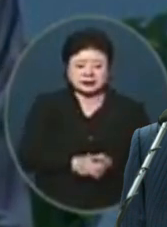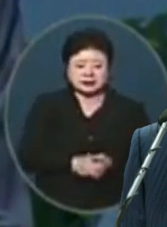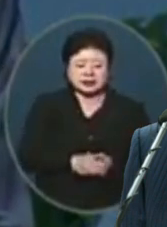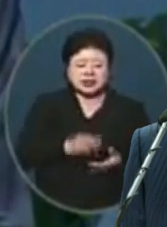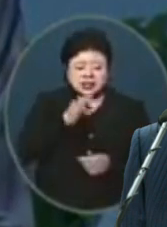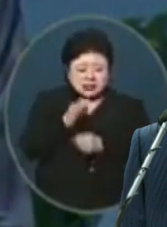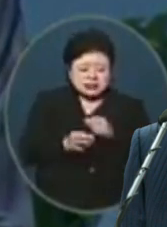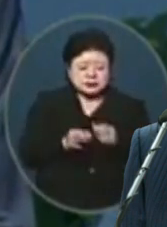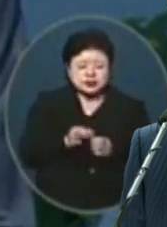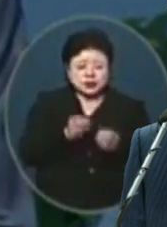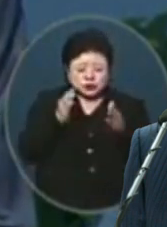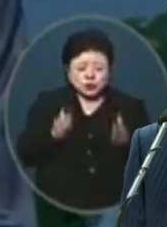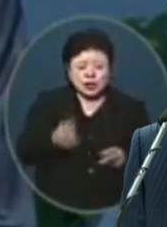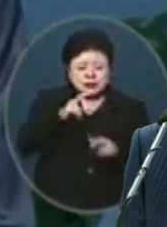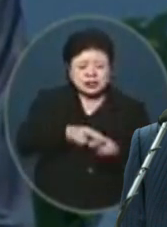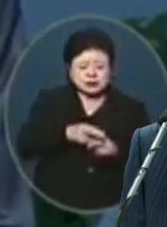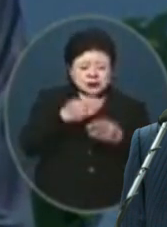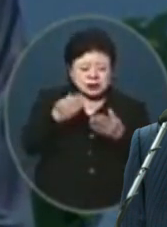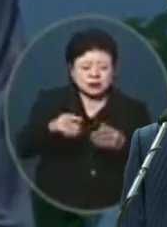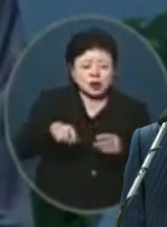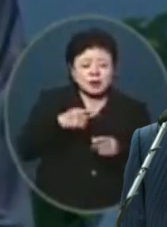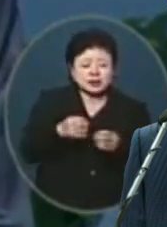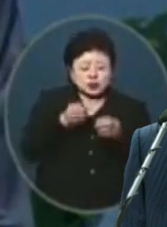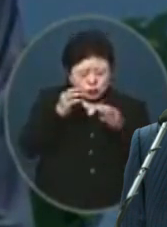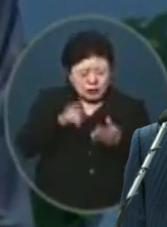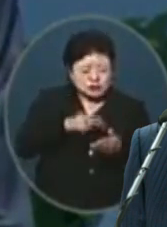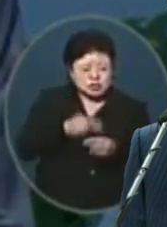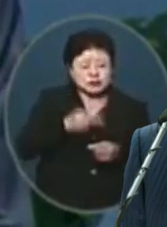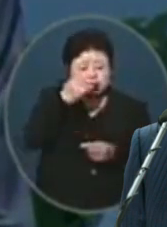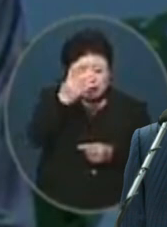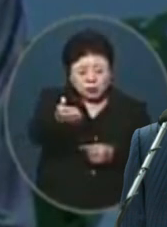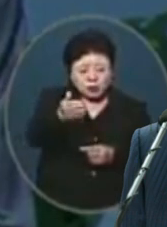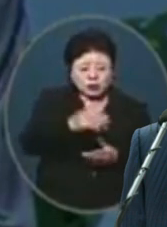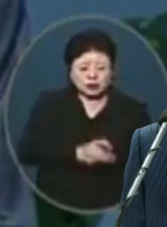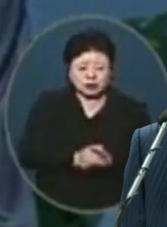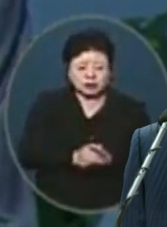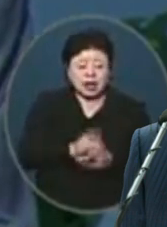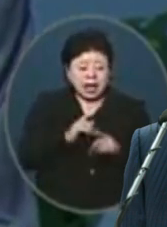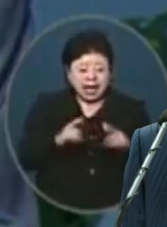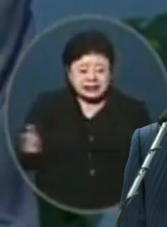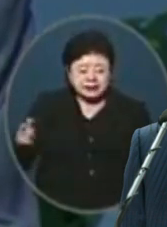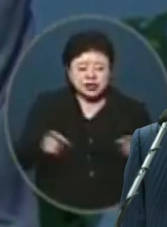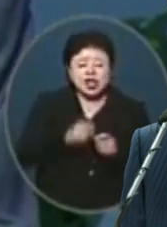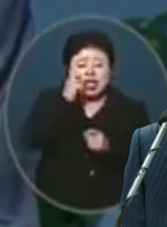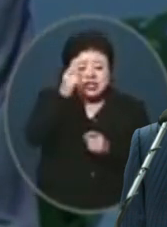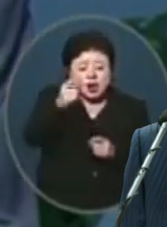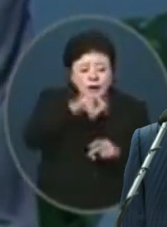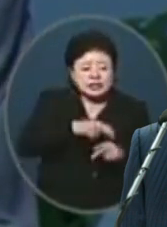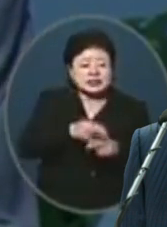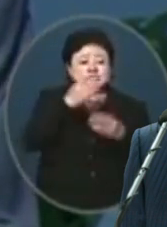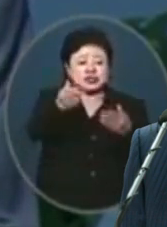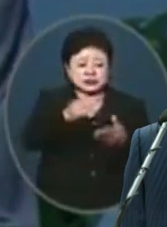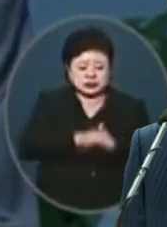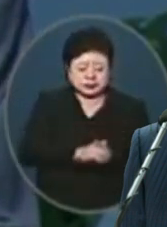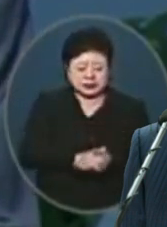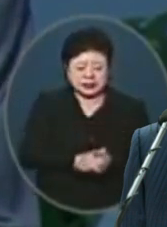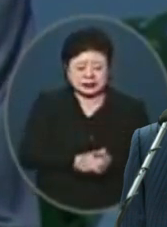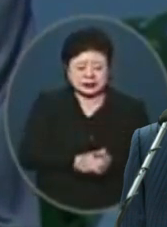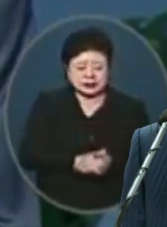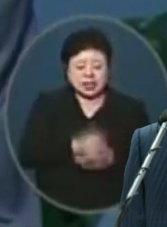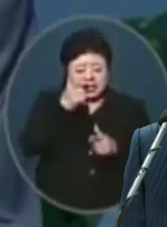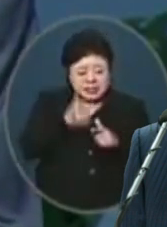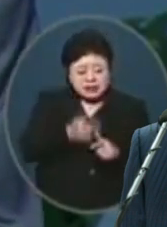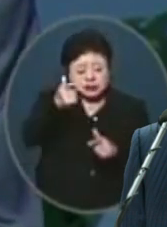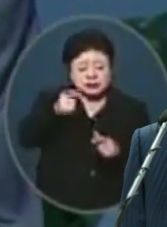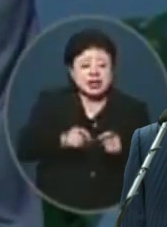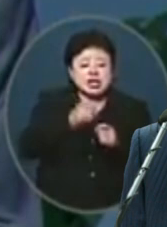10년 동안 제물이 되나 100년 동안 제물이 되나 아니면 영원한 제물이냐?